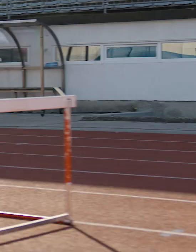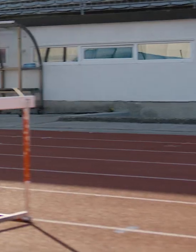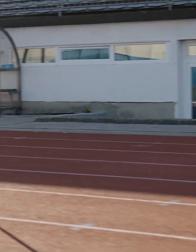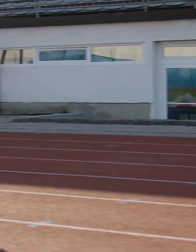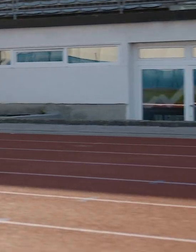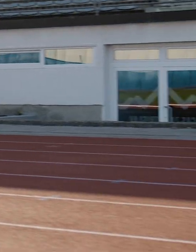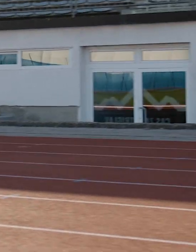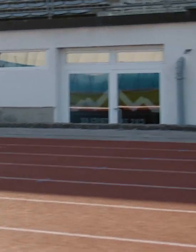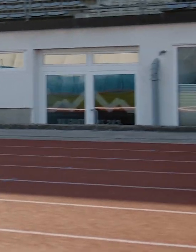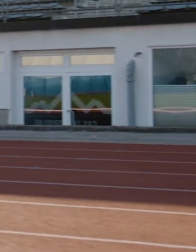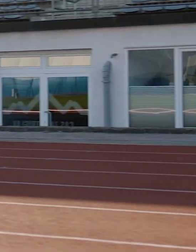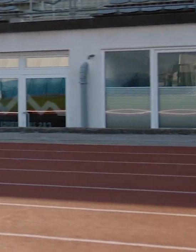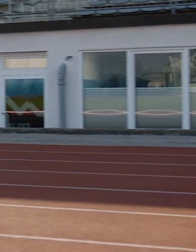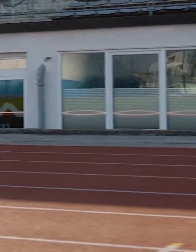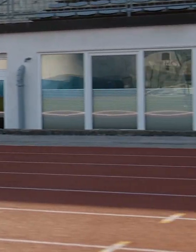zdravje.